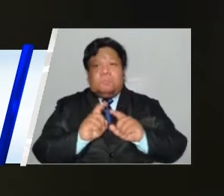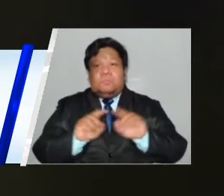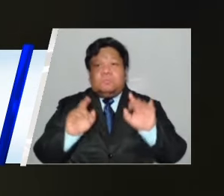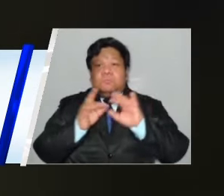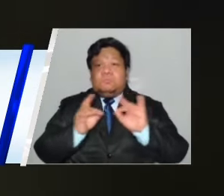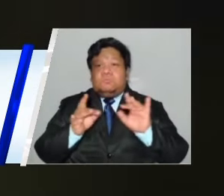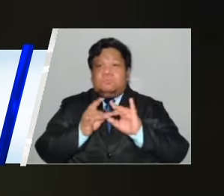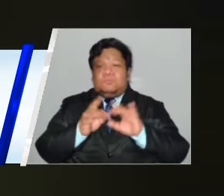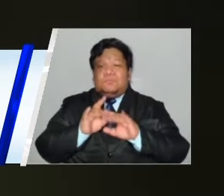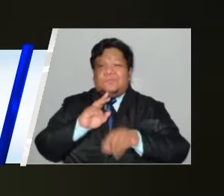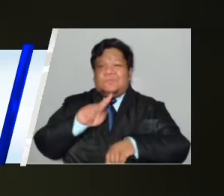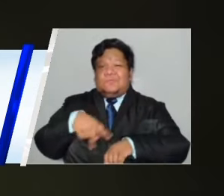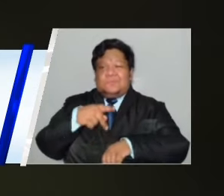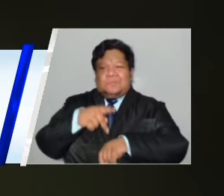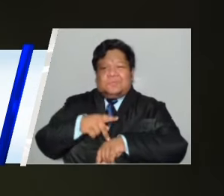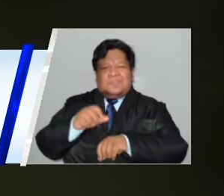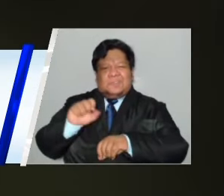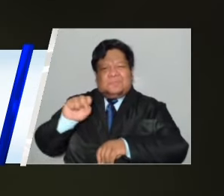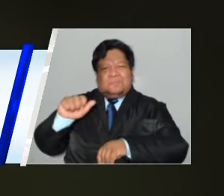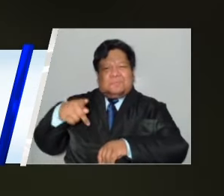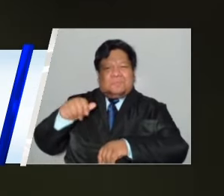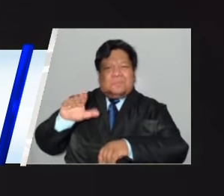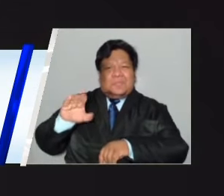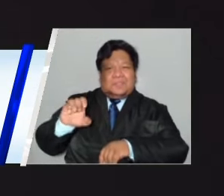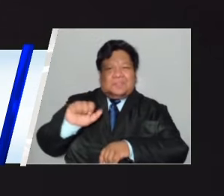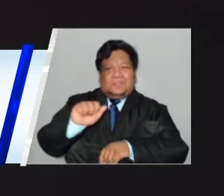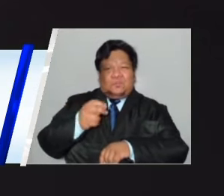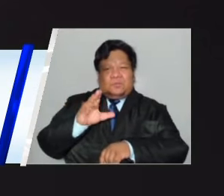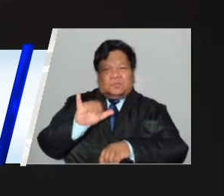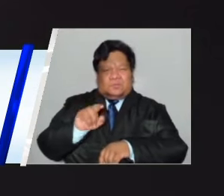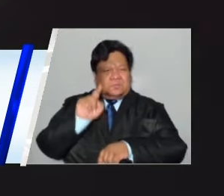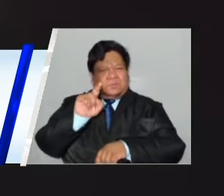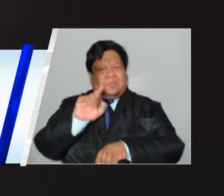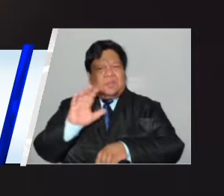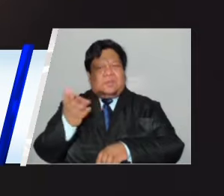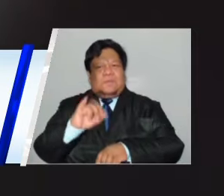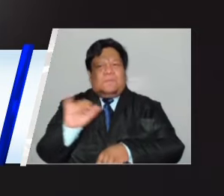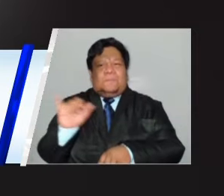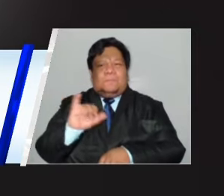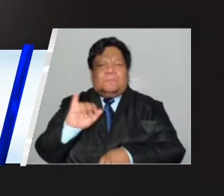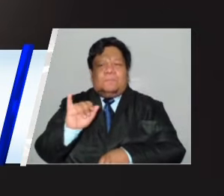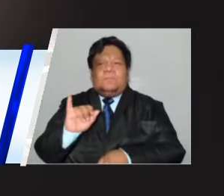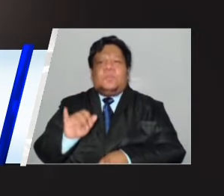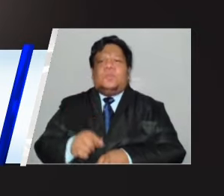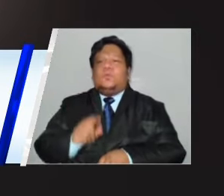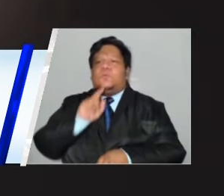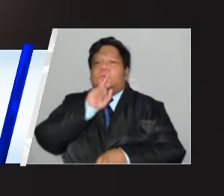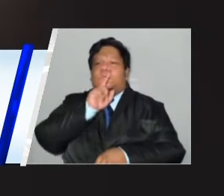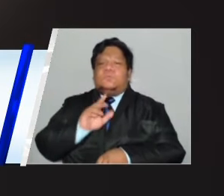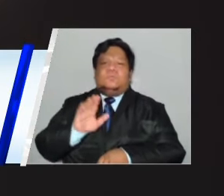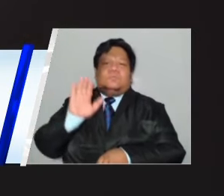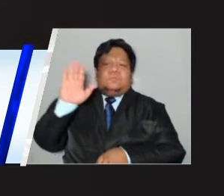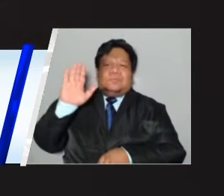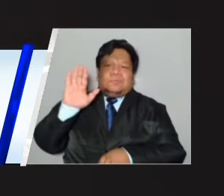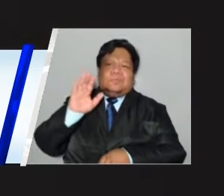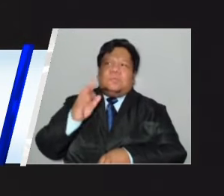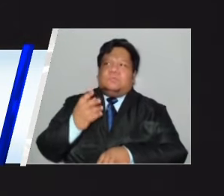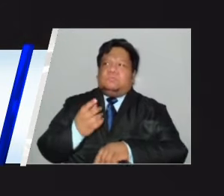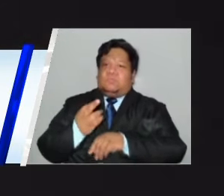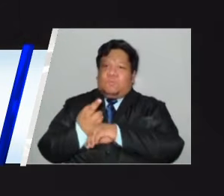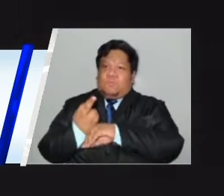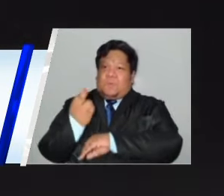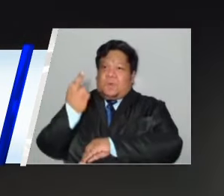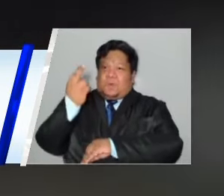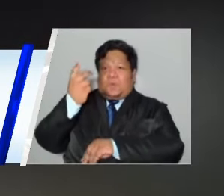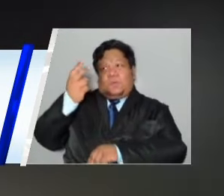PhilSA, kahalintulad nito ang mga naitalang space debris re-entry events o pagbabalik mula sa kalawakan ng debris mula sa